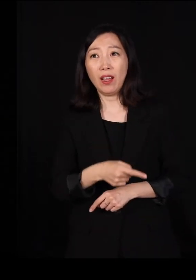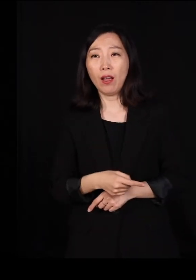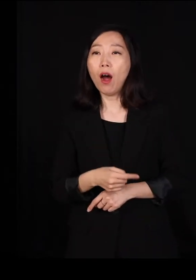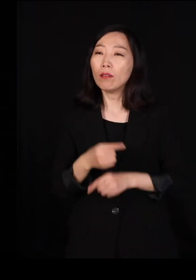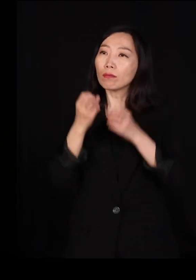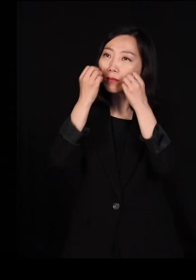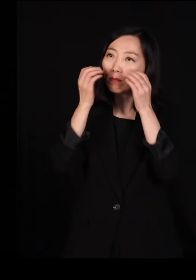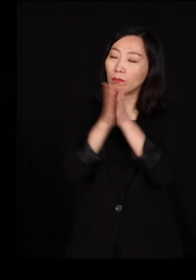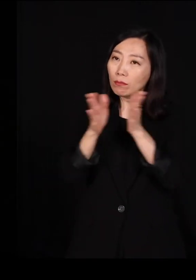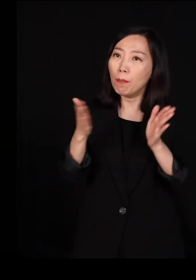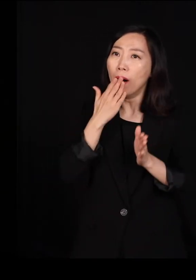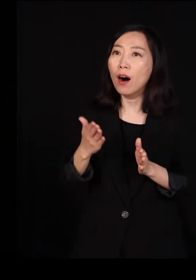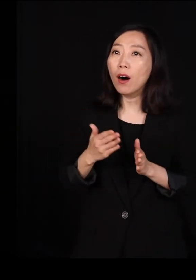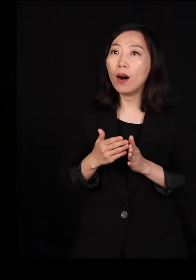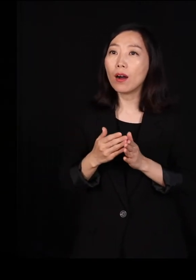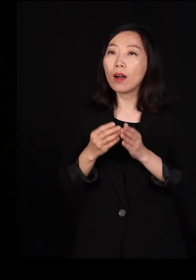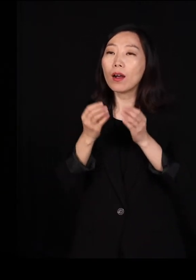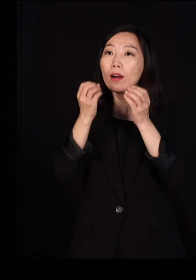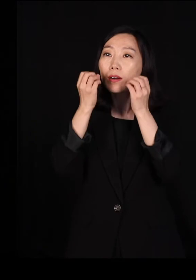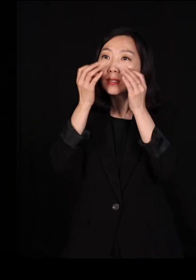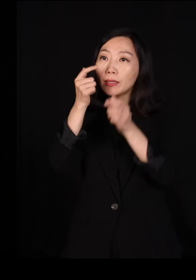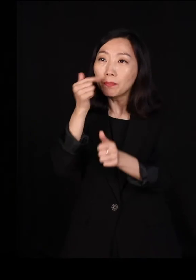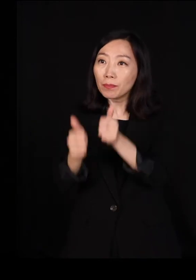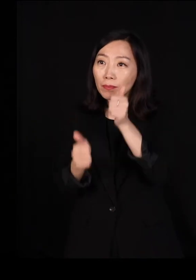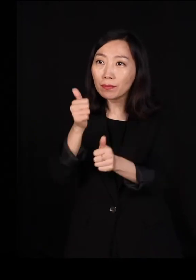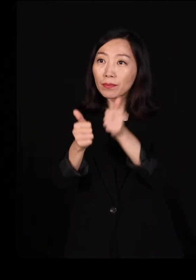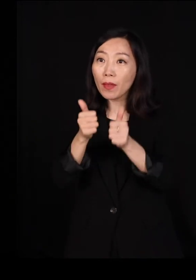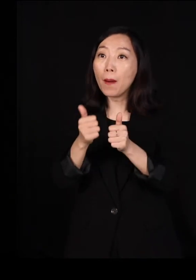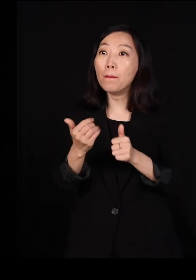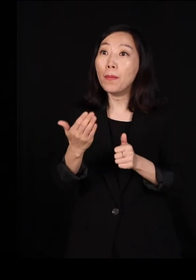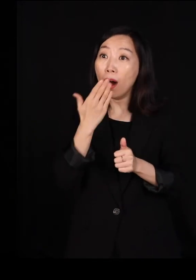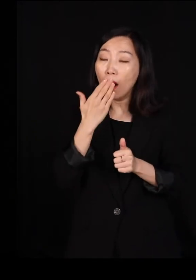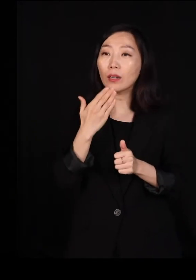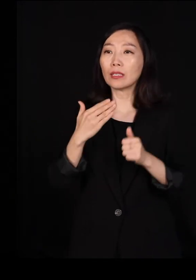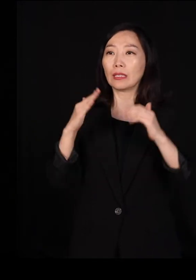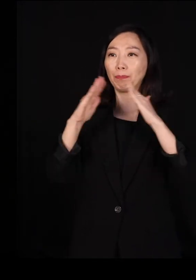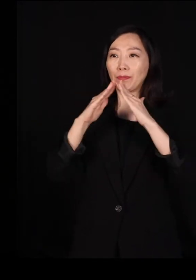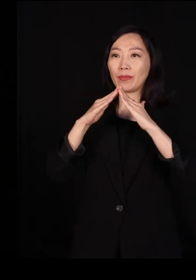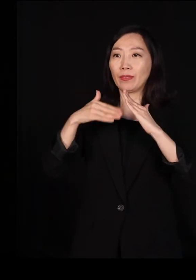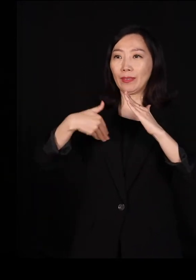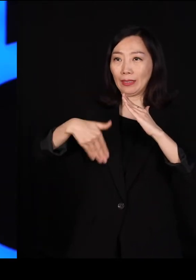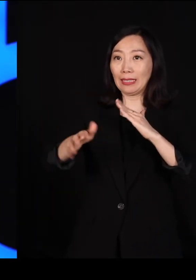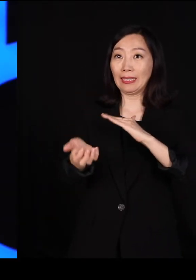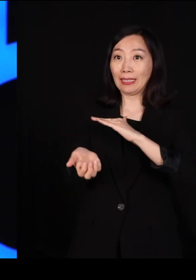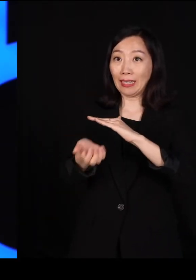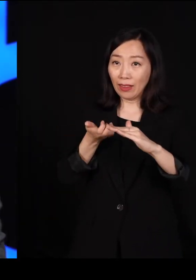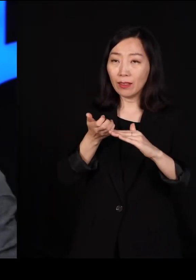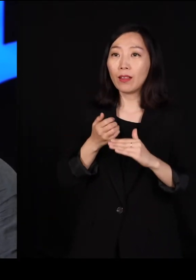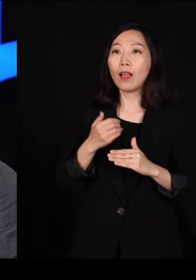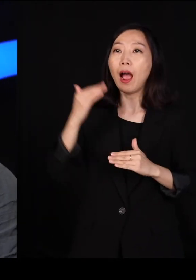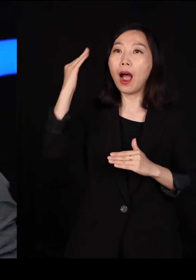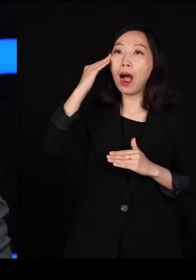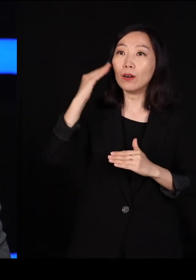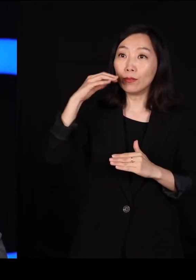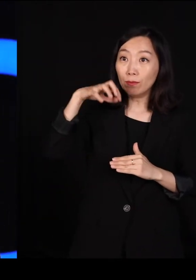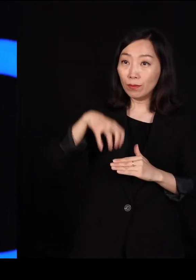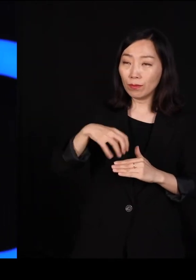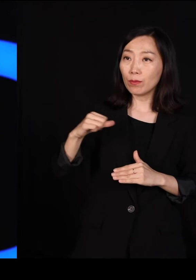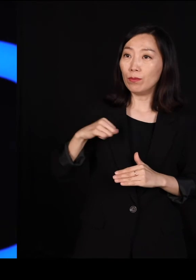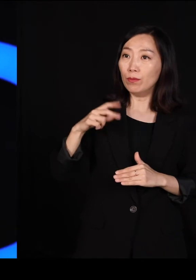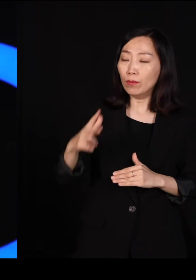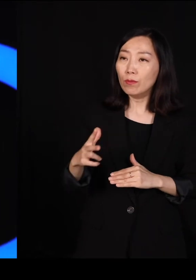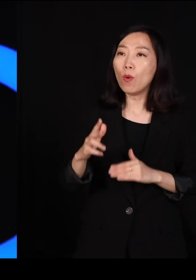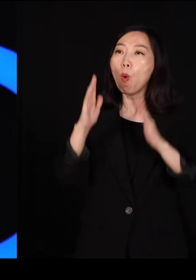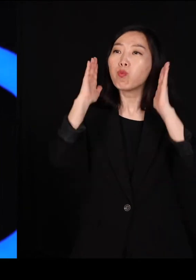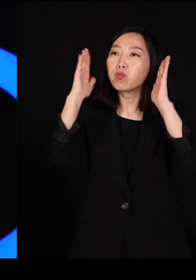들으면 실험 설계할 수 있는 게 오늘 집에 들어가기 전에 한국에서 포르투갈어를 공부할 수 있는